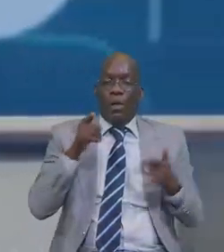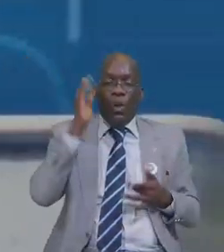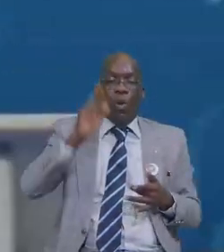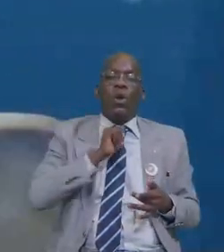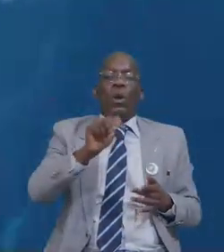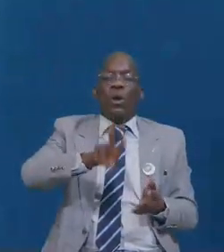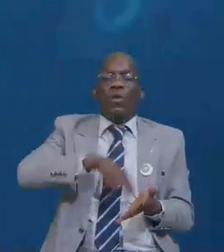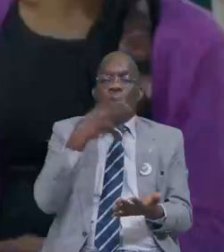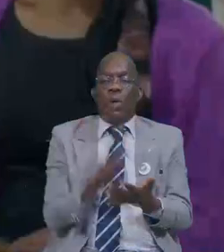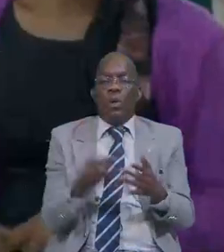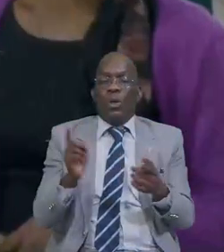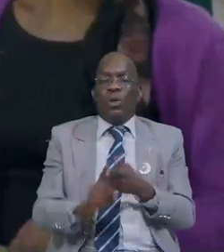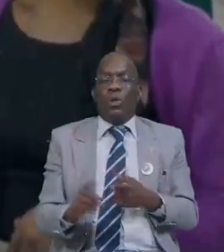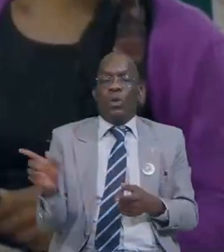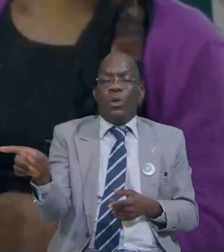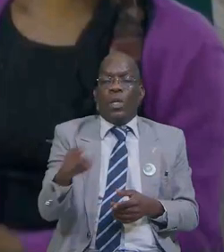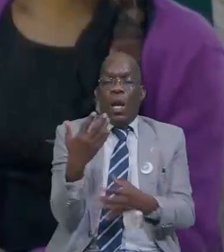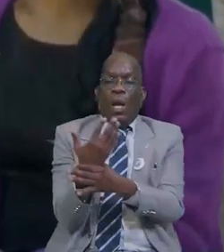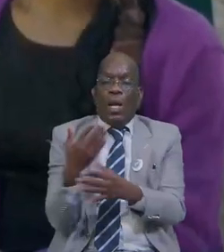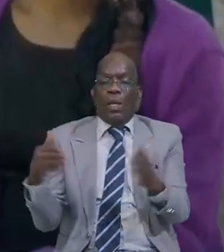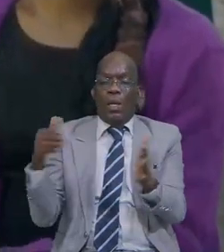tu ne retomberas plus dans leurs mains.